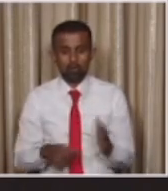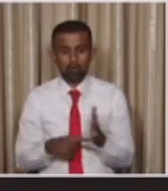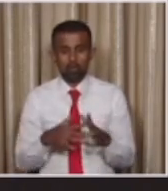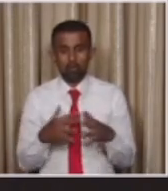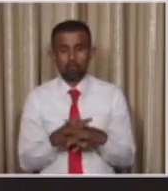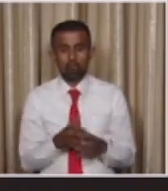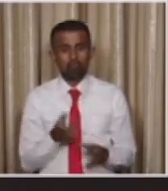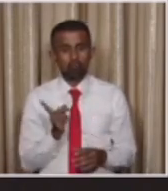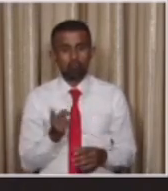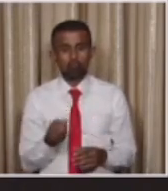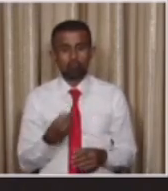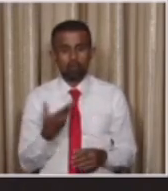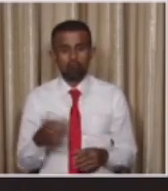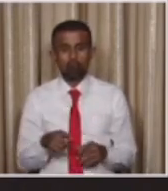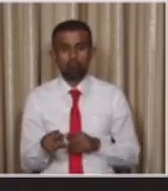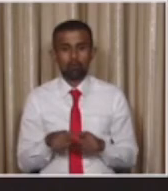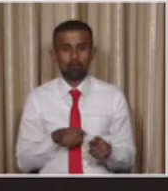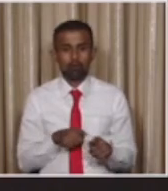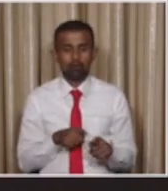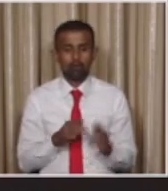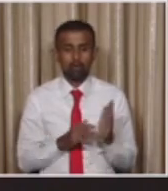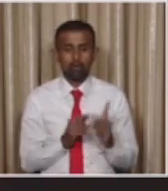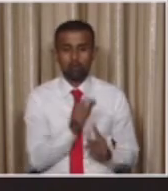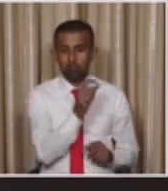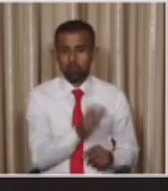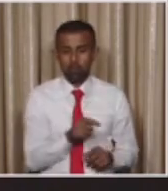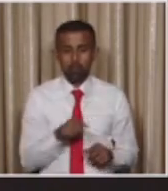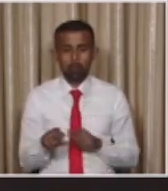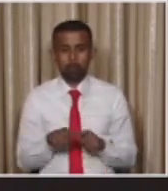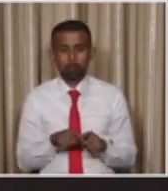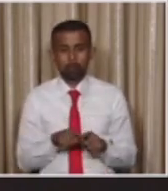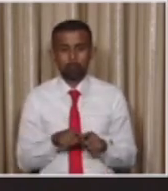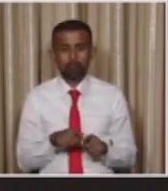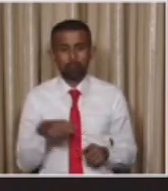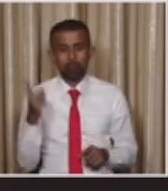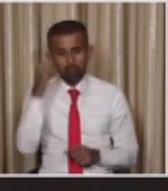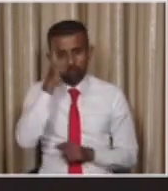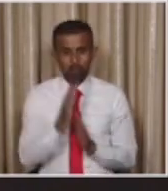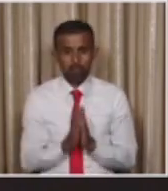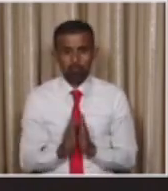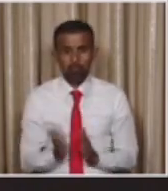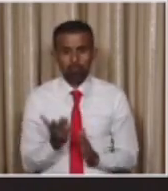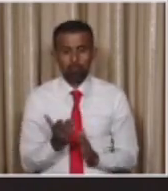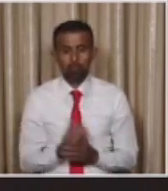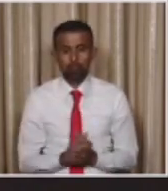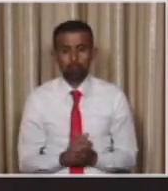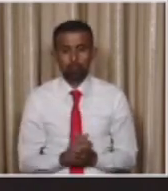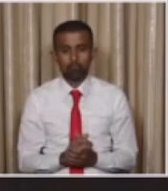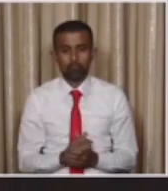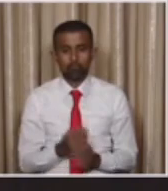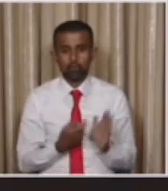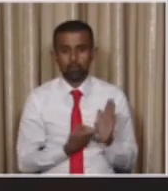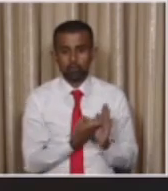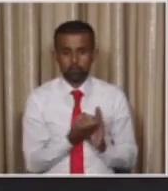දඬුවම් දෙන තැනකට පත් වෙලා, විශේෂයෙන්ම ගරු අමාත්‍යතුමනි, මේ වගේ අන්‍යාගමිකයින් විසින්, එහෙම නැත්නම්